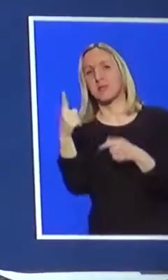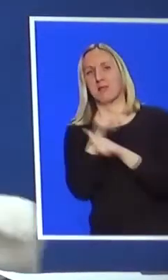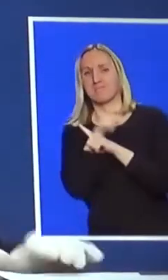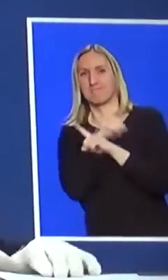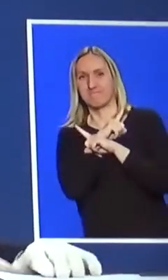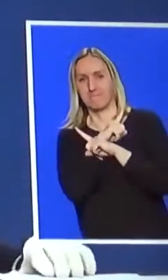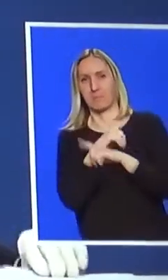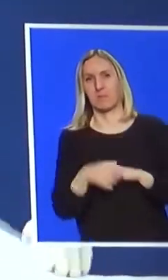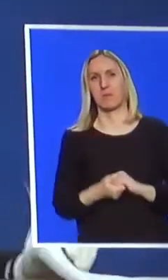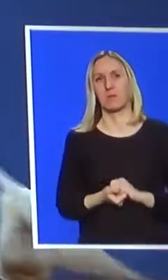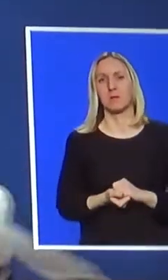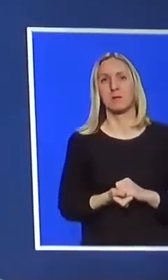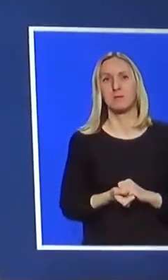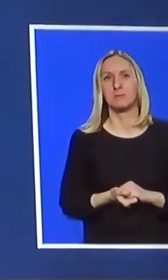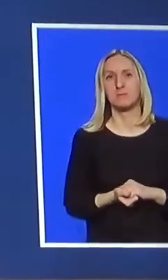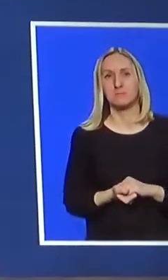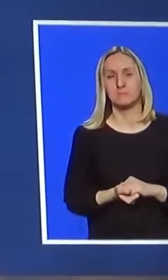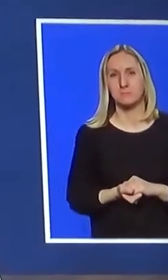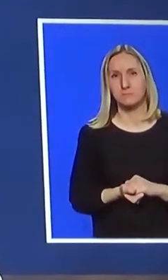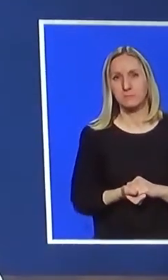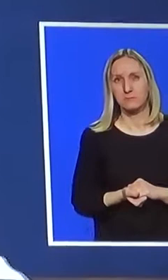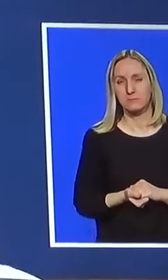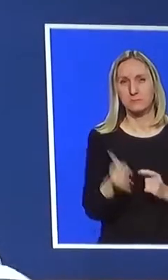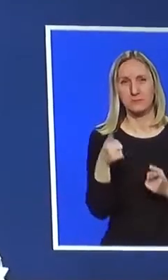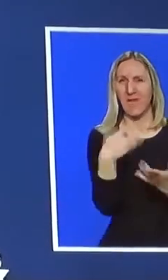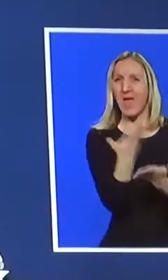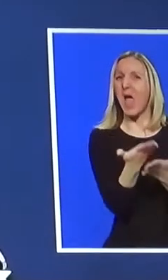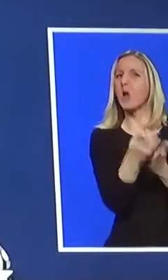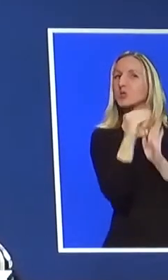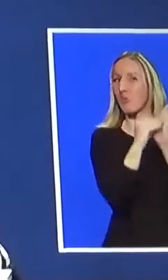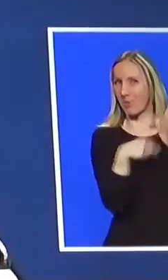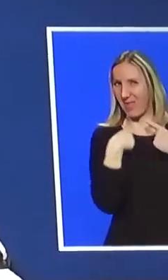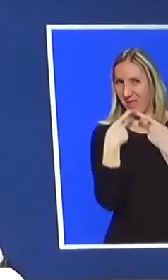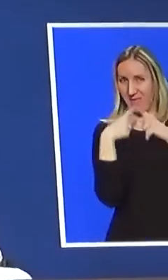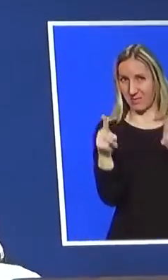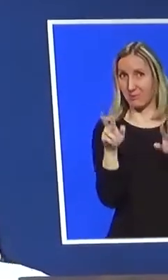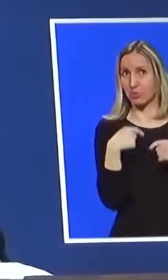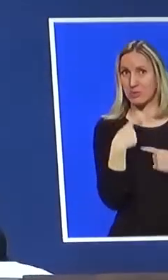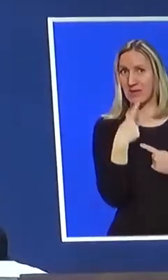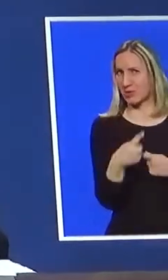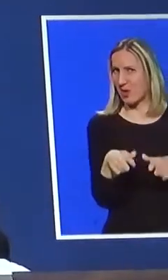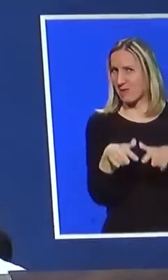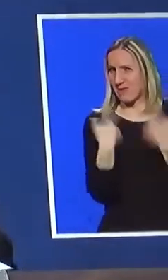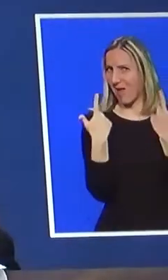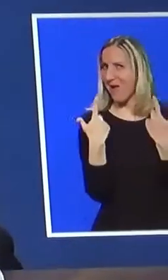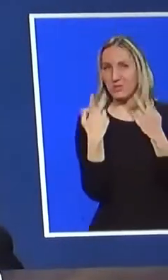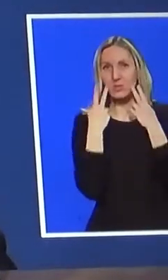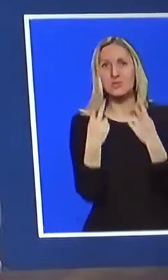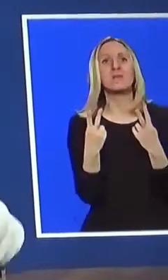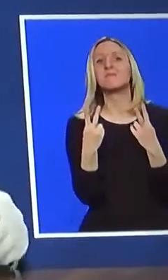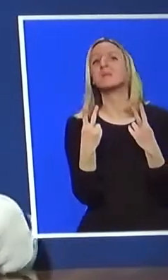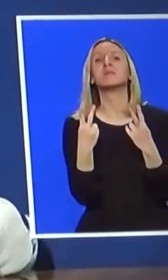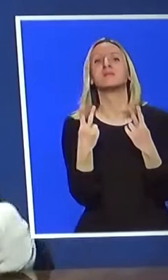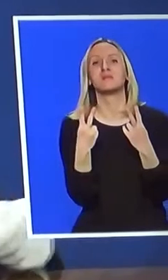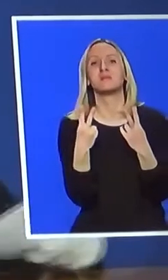2,67. Ono što se može reći na osnovu ovih podataka je da se jasno vidi